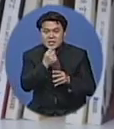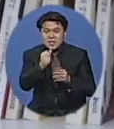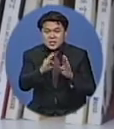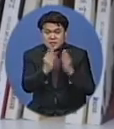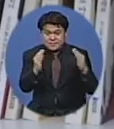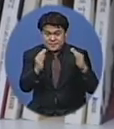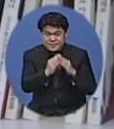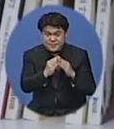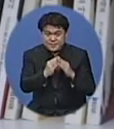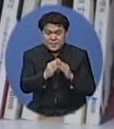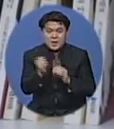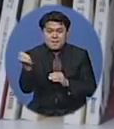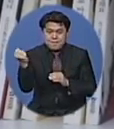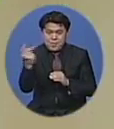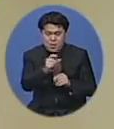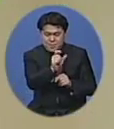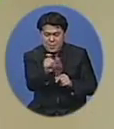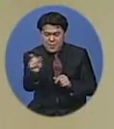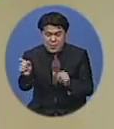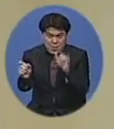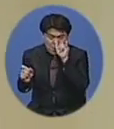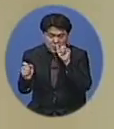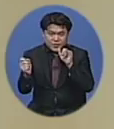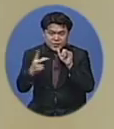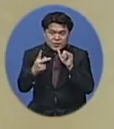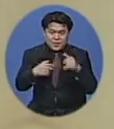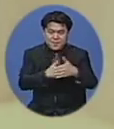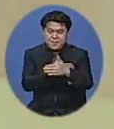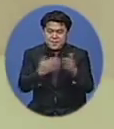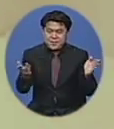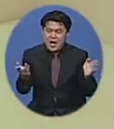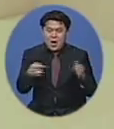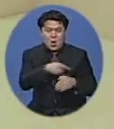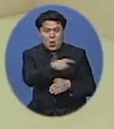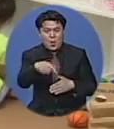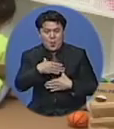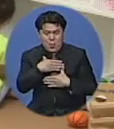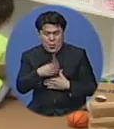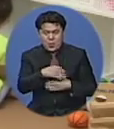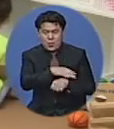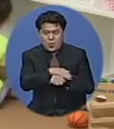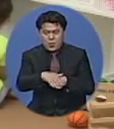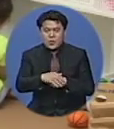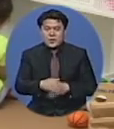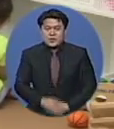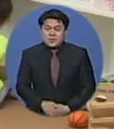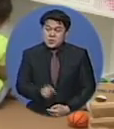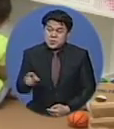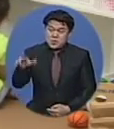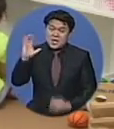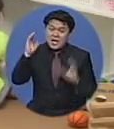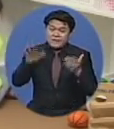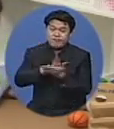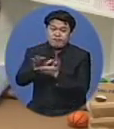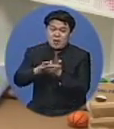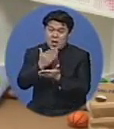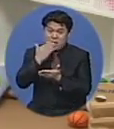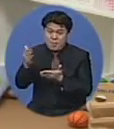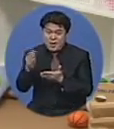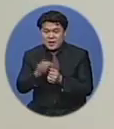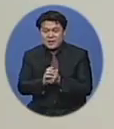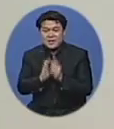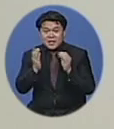있도록 책마다 번호가 붙어 있고 푹신한 독서방도 갖춰져 있습니다. 한쪽에는 아이들이 놀 수 있는